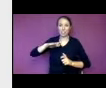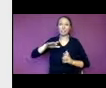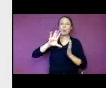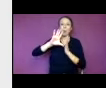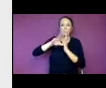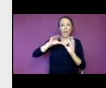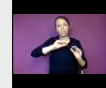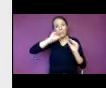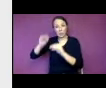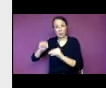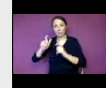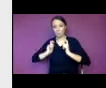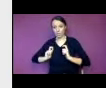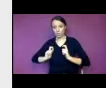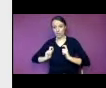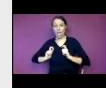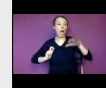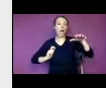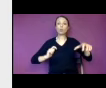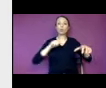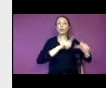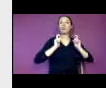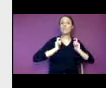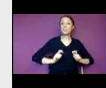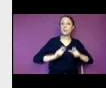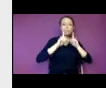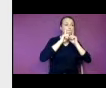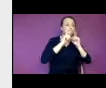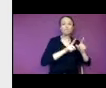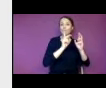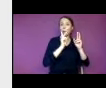a mieszkańcami wsi takimi, jakimi oni są, bez żadnej